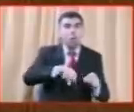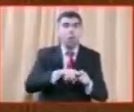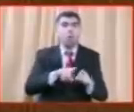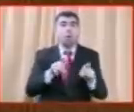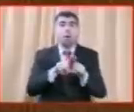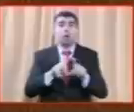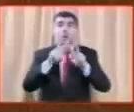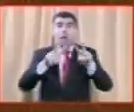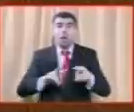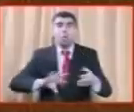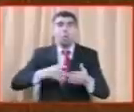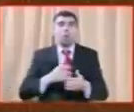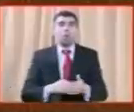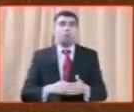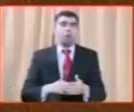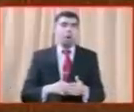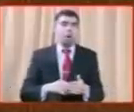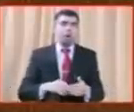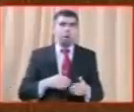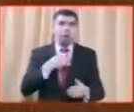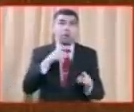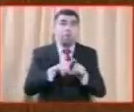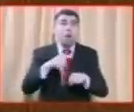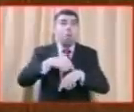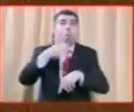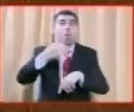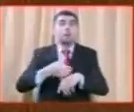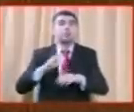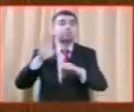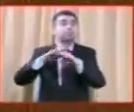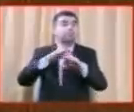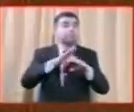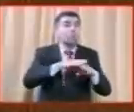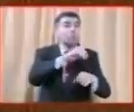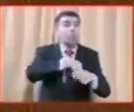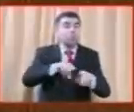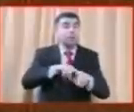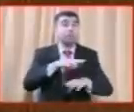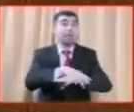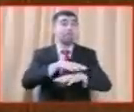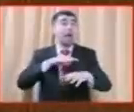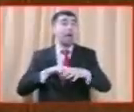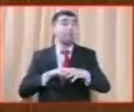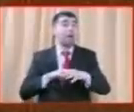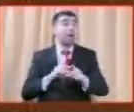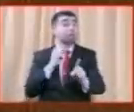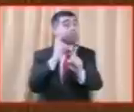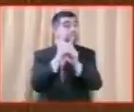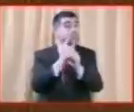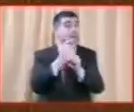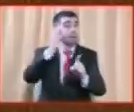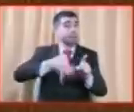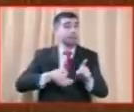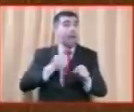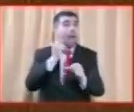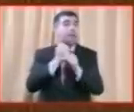ديال المناخ الصعب. ولكن خصكم تنبهونا فوقته وتنبهوا المصالح الاقتصاديه ديال العمالات. هذا